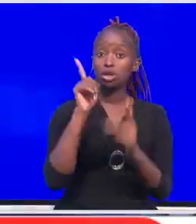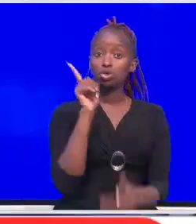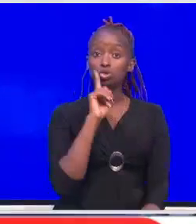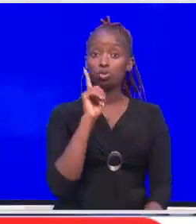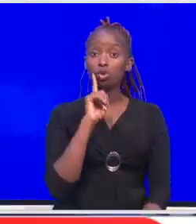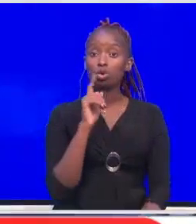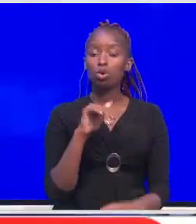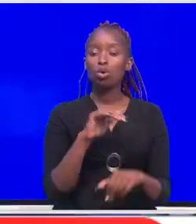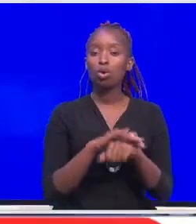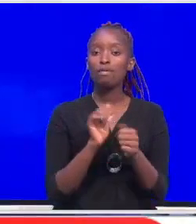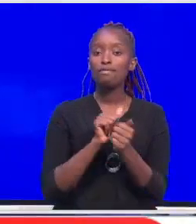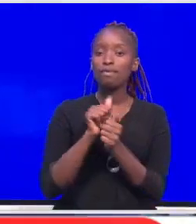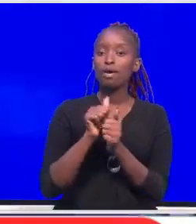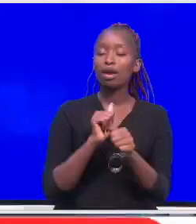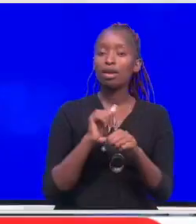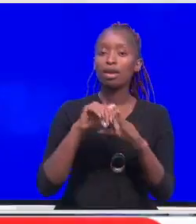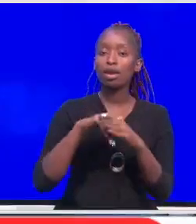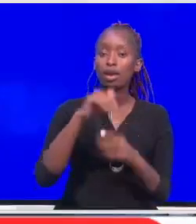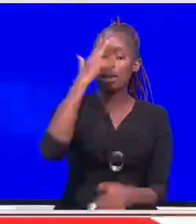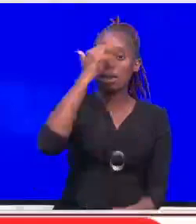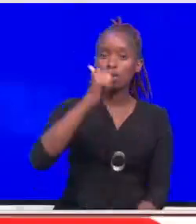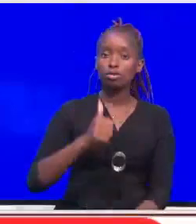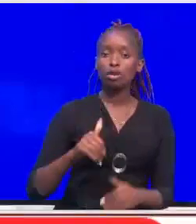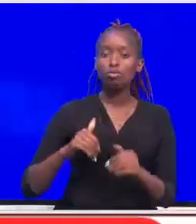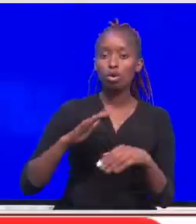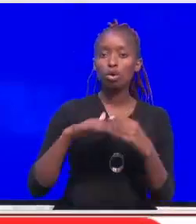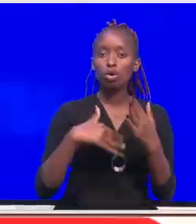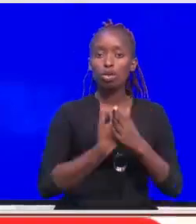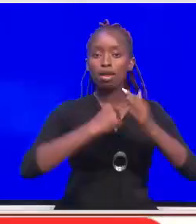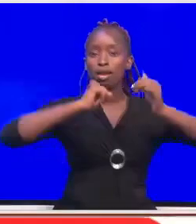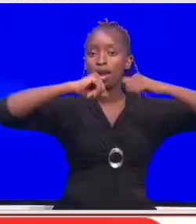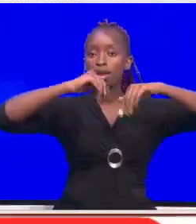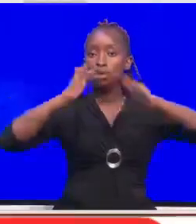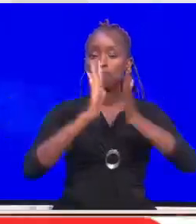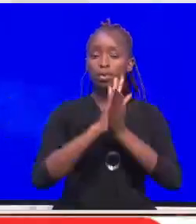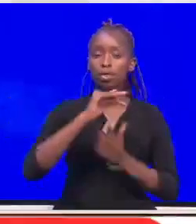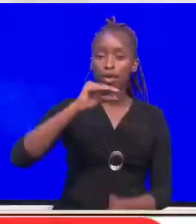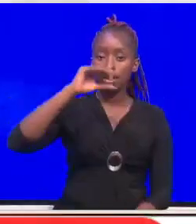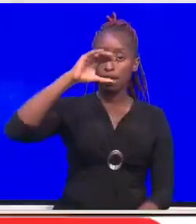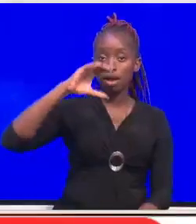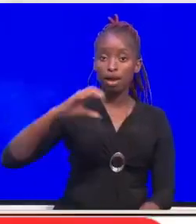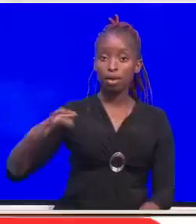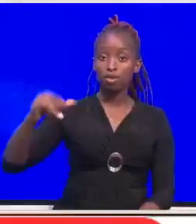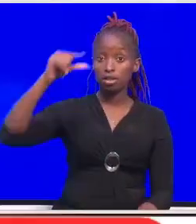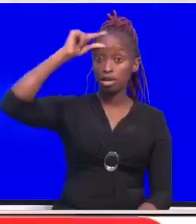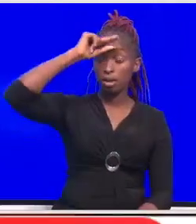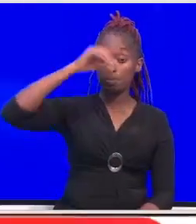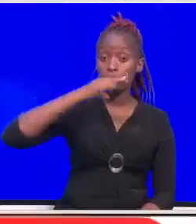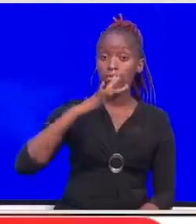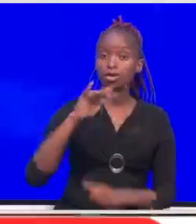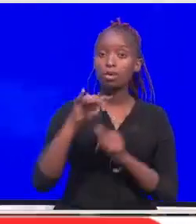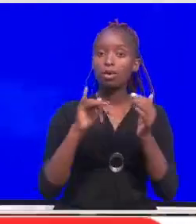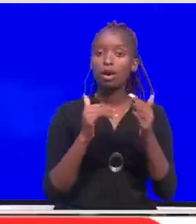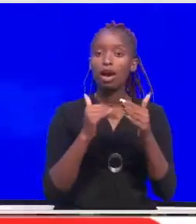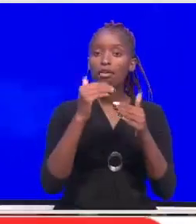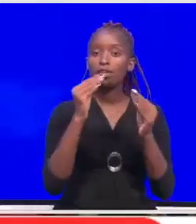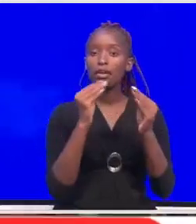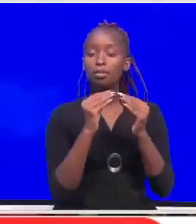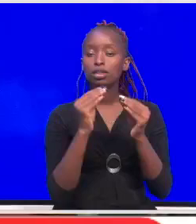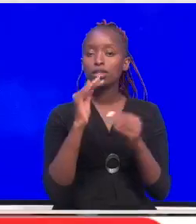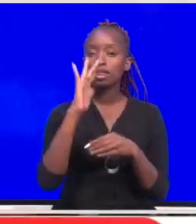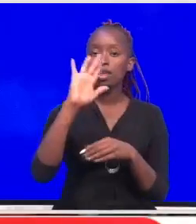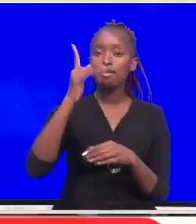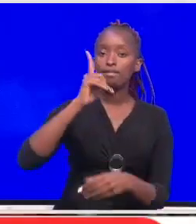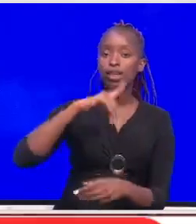ya Kajiado kufuatia makubaliano kati yao na serikali ya kaunti ya Kajiado. Wakizungumza baada ya kukamilisha mkutano wa siku tatu